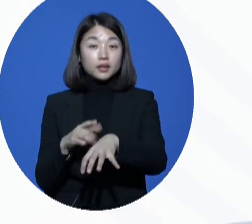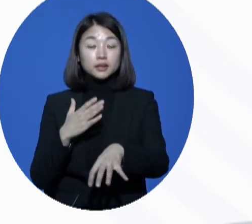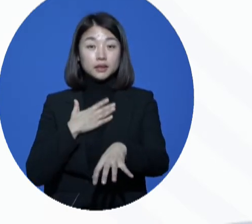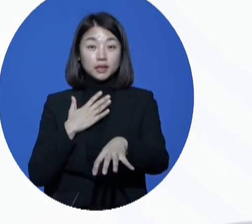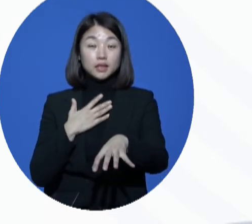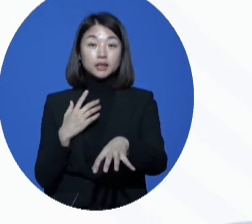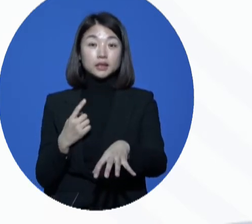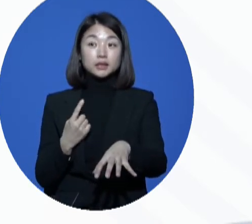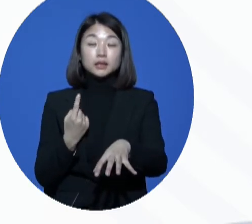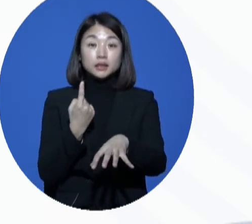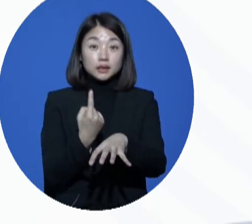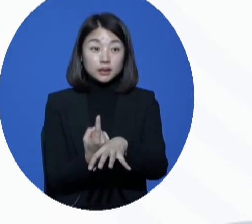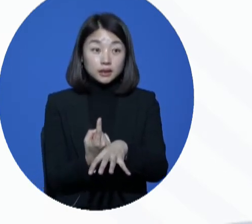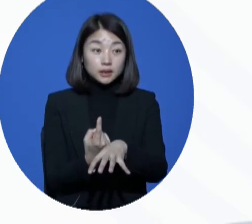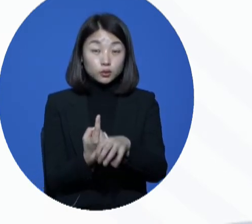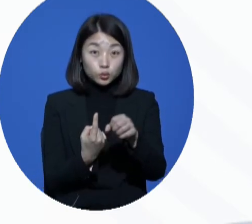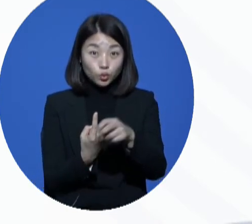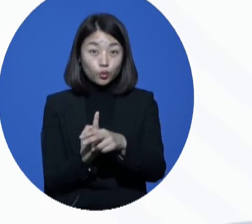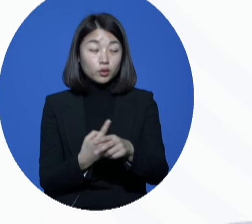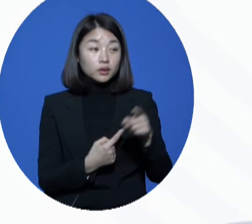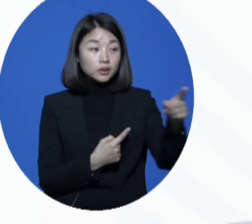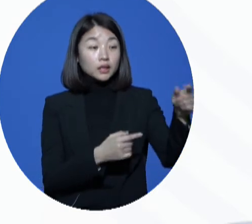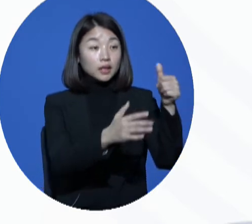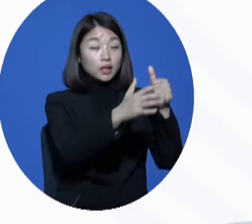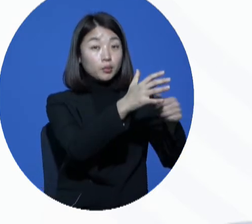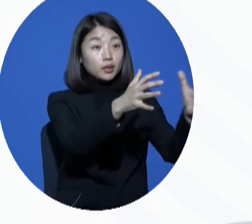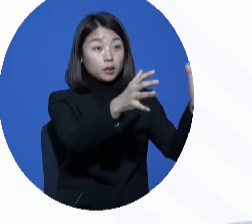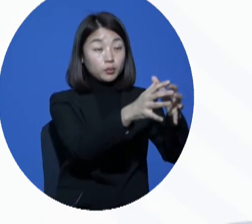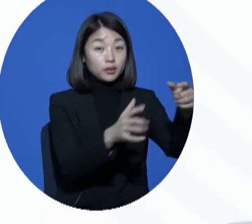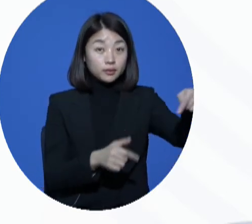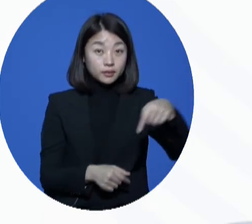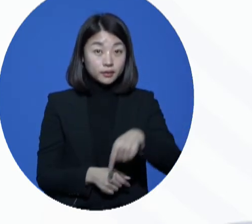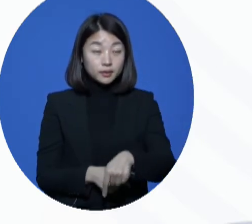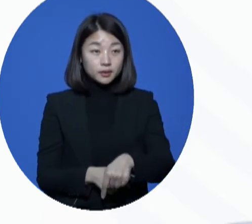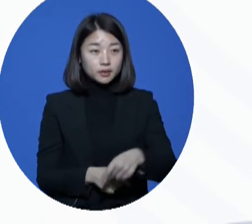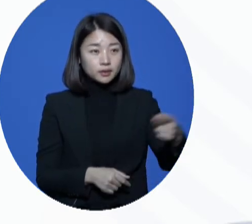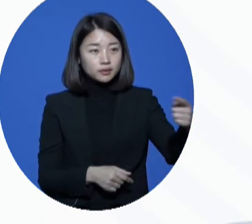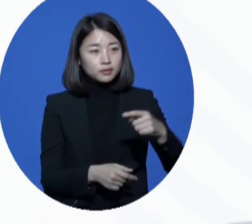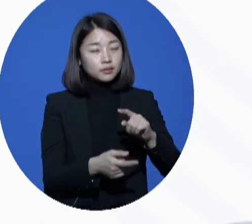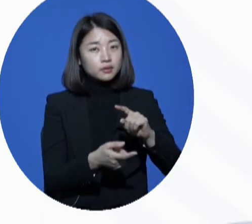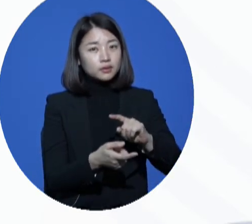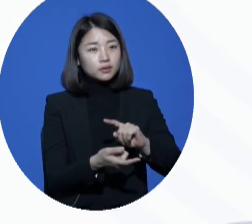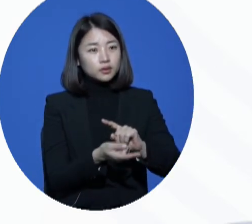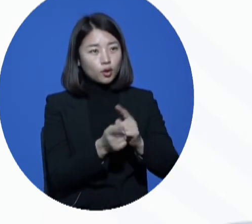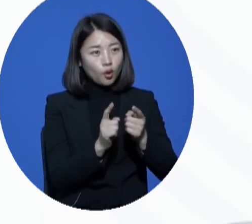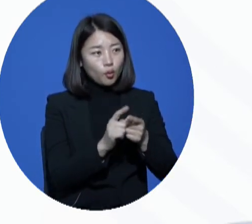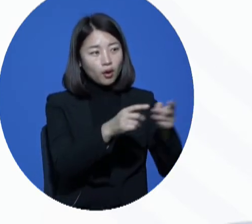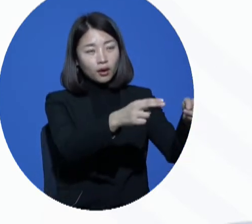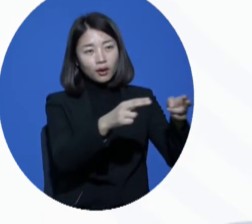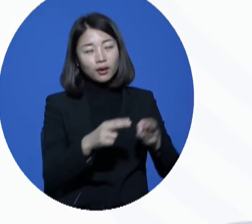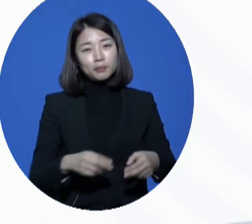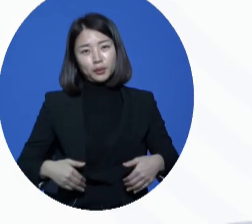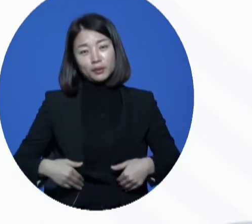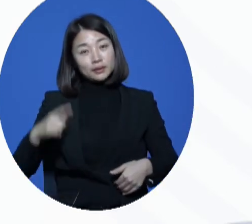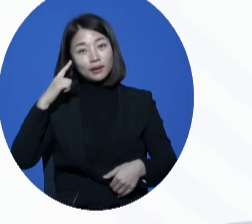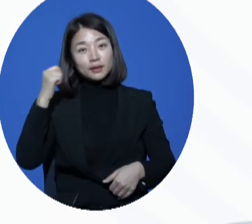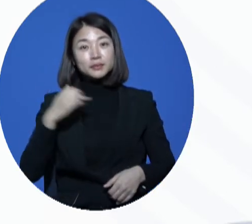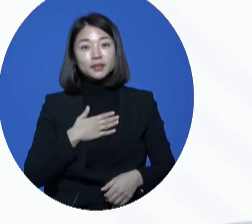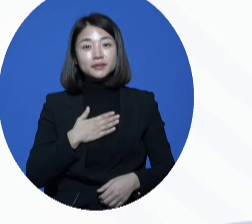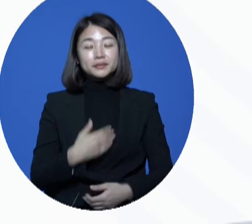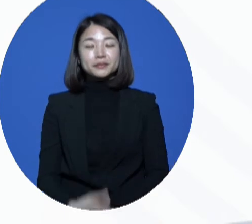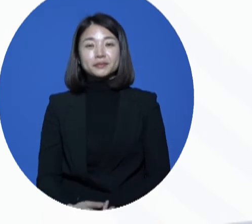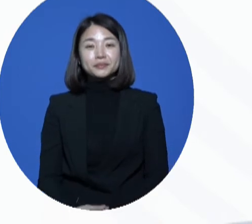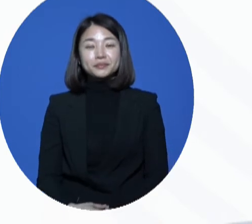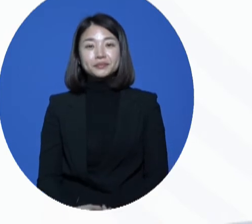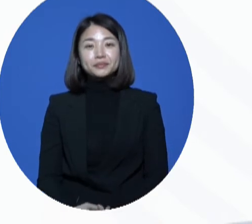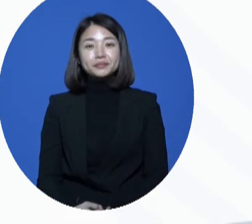제가 속한 이 연구회와 대표님이 속한 그 단체가 네트워크를 형성하고 연대를 하면 좋겠다는 생각이 들었습니다.